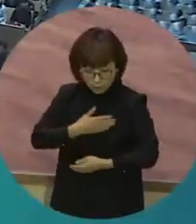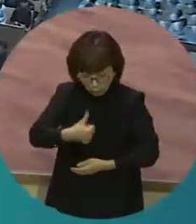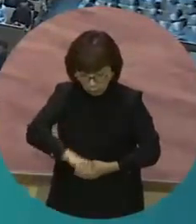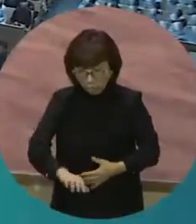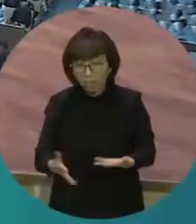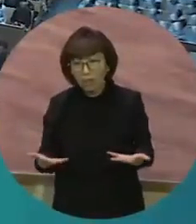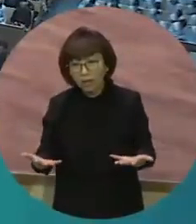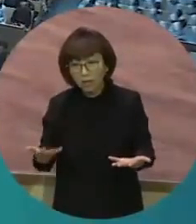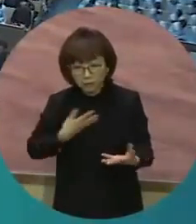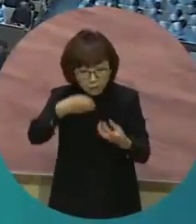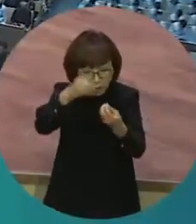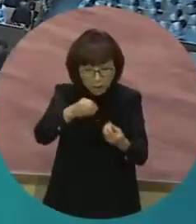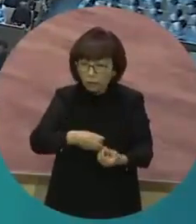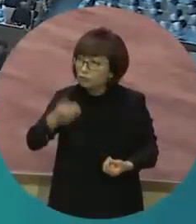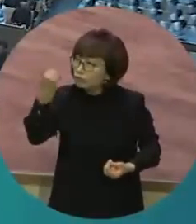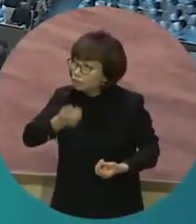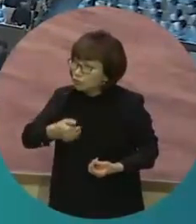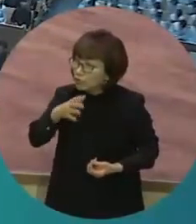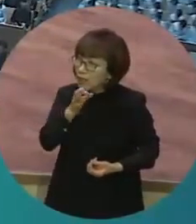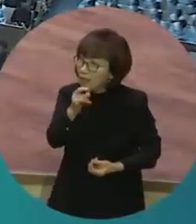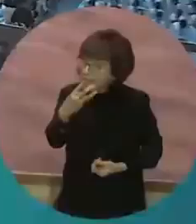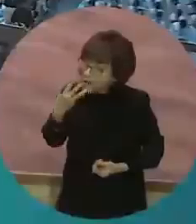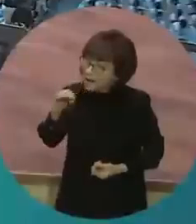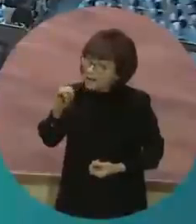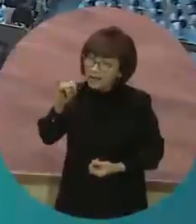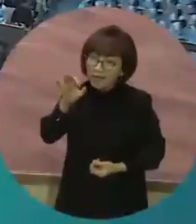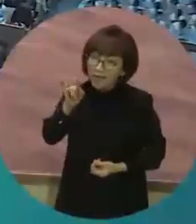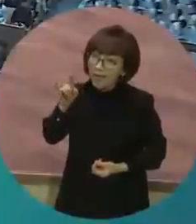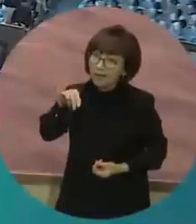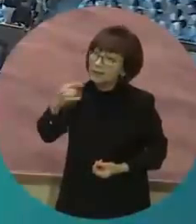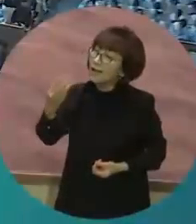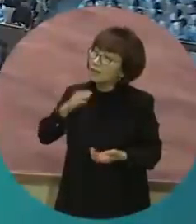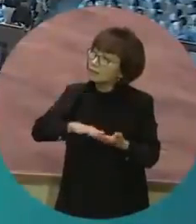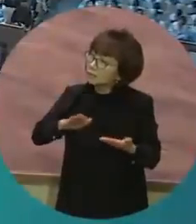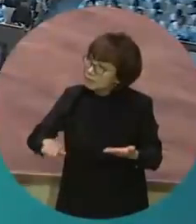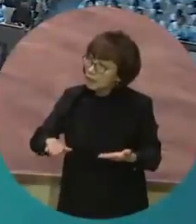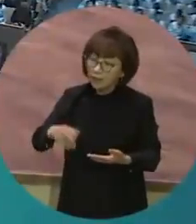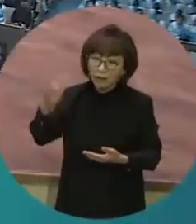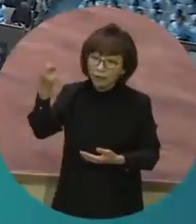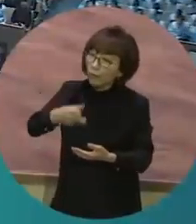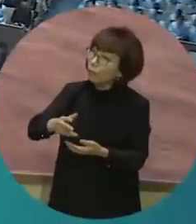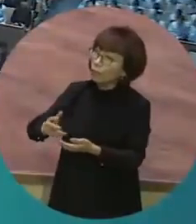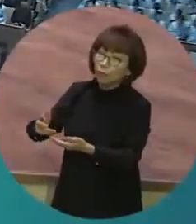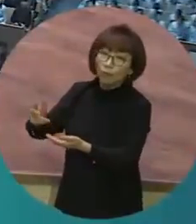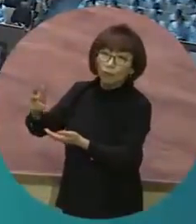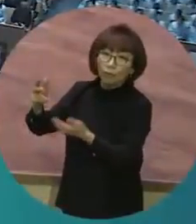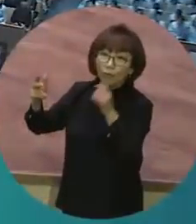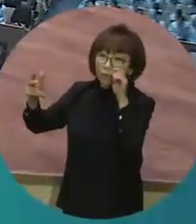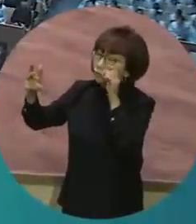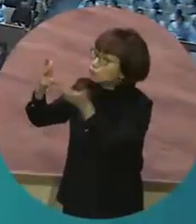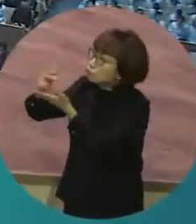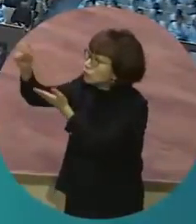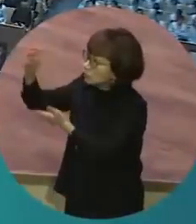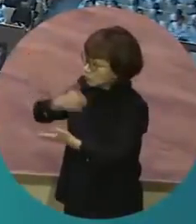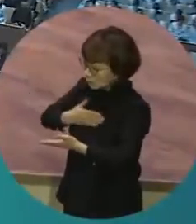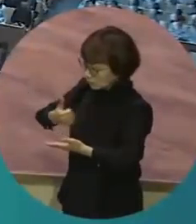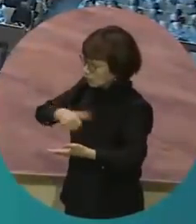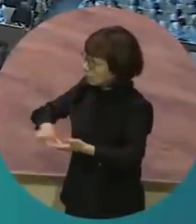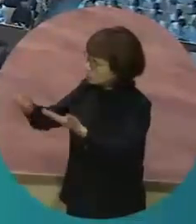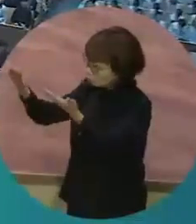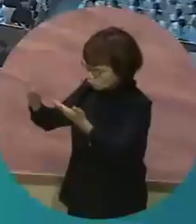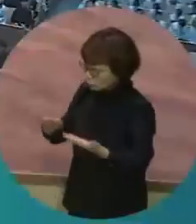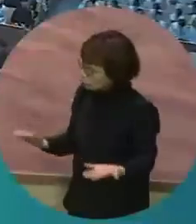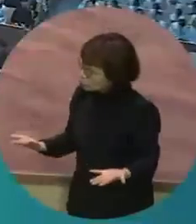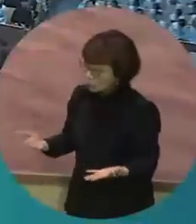없사오니 나의 상속자는 이 다메섹 사람 엘리에셀이니이다. 아브라함이 또 이르되 주께서 내게 씨를 주시지 아니하셨으니 내